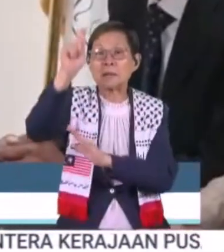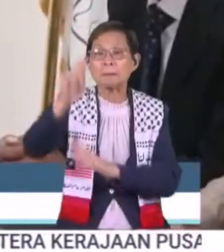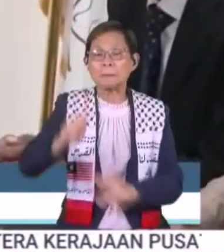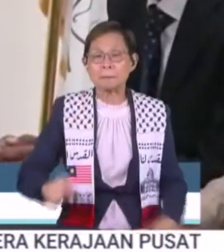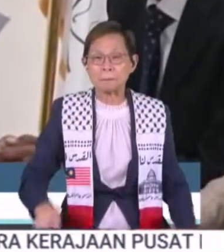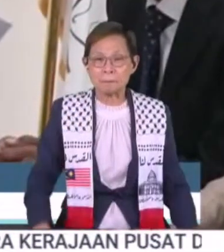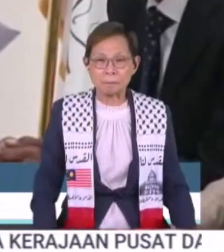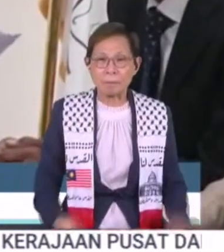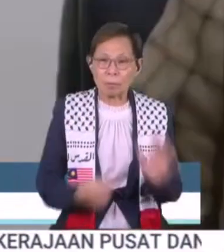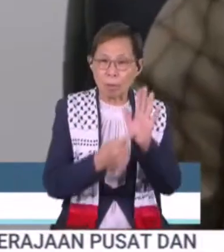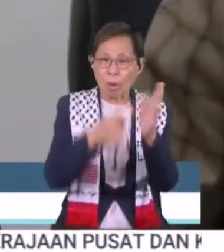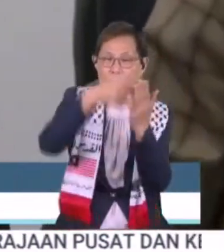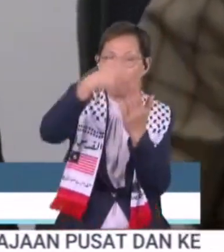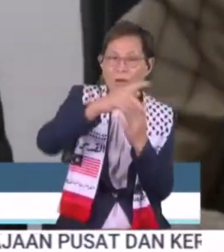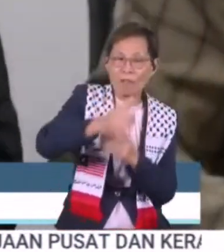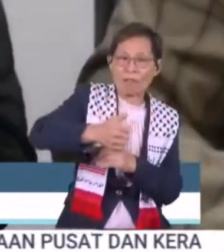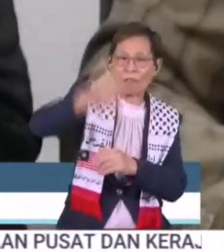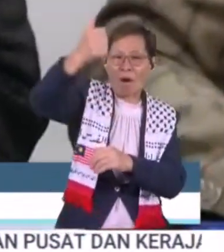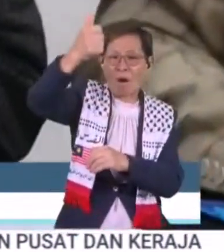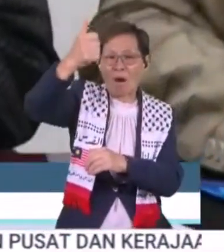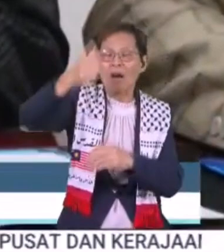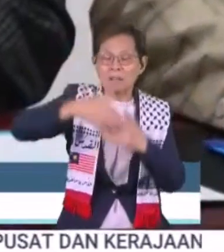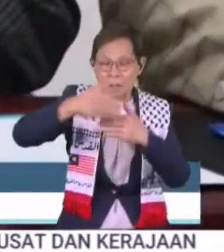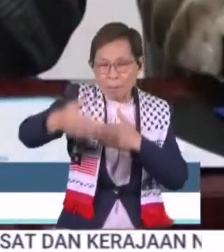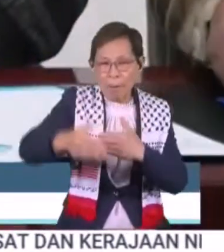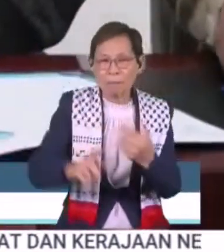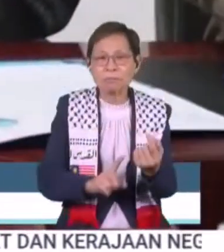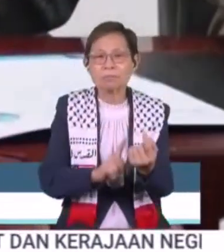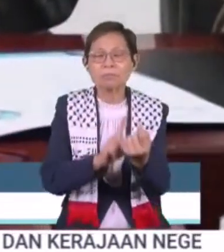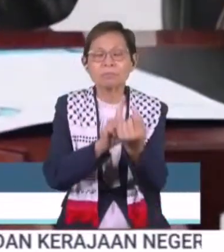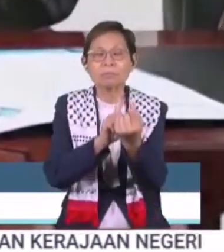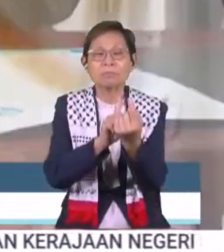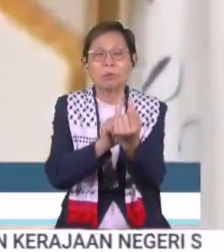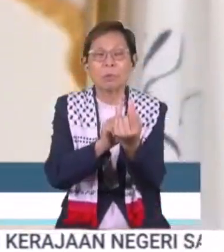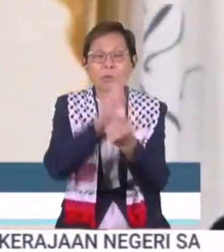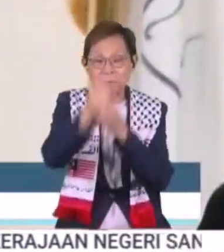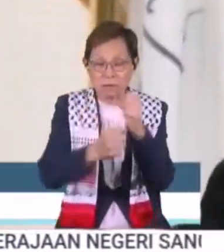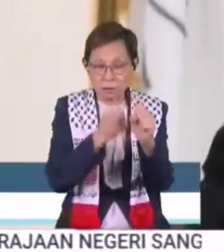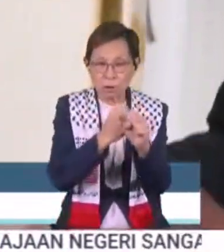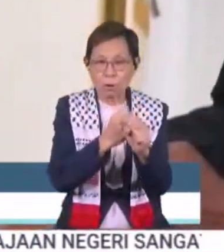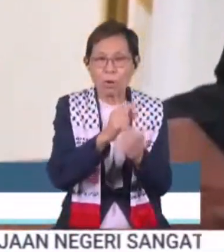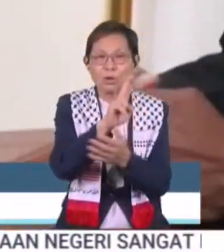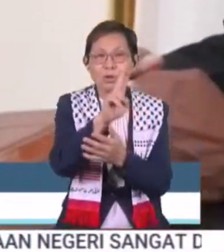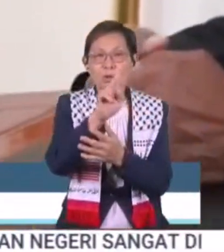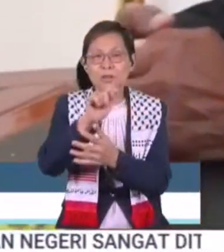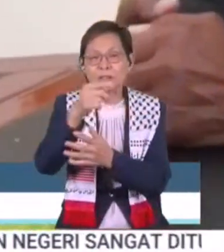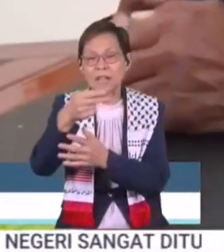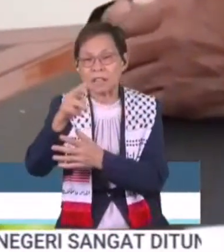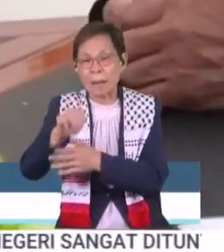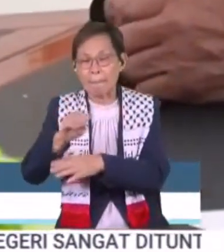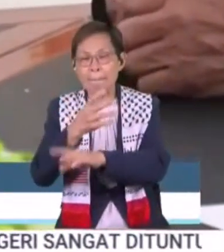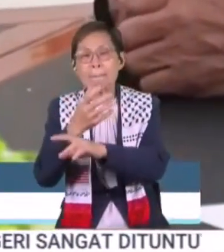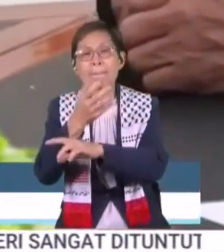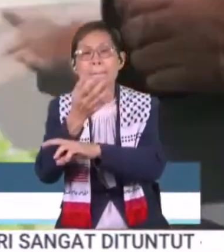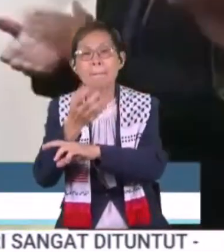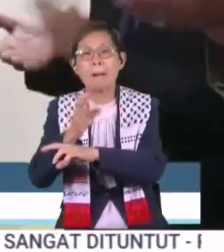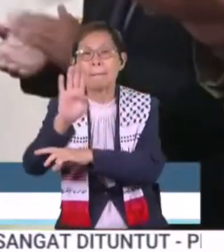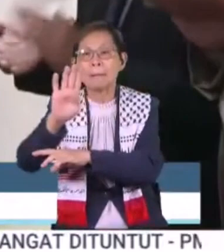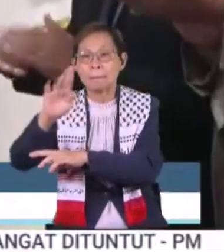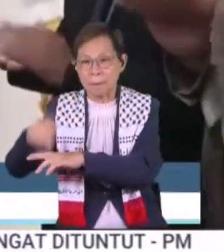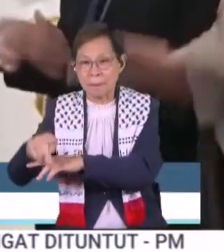tinggi merupakan program pertama is selepas dit tahun ini di universiti tun husin on uthm batu